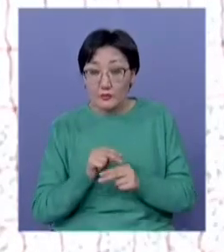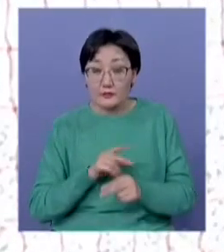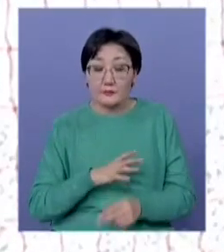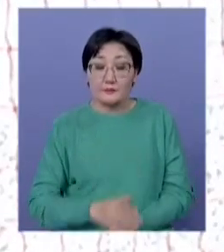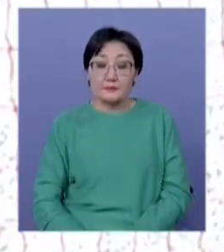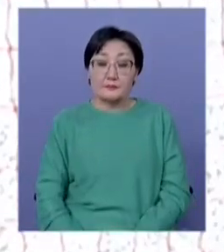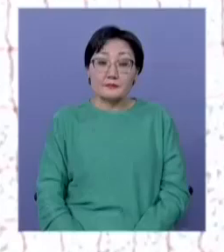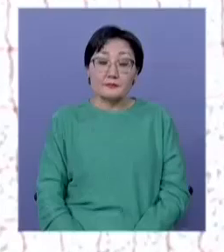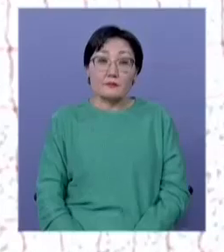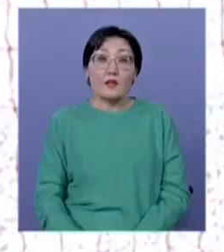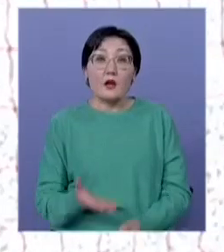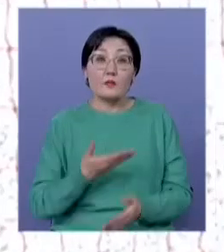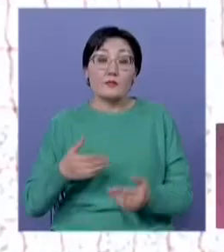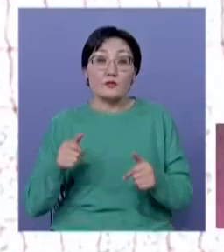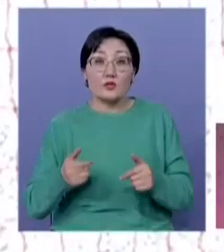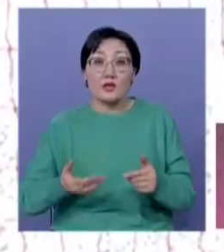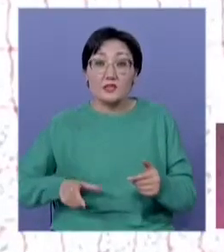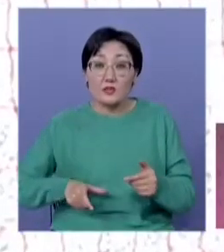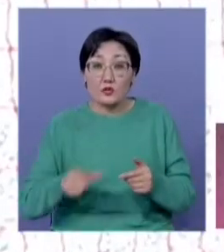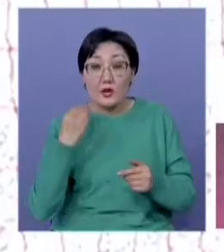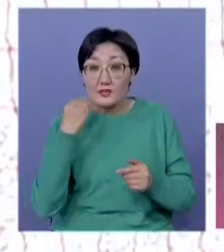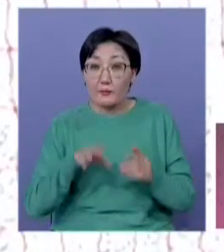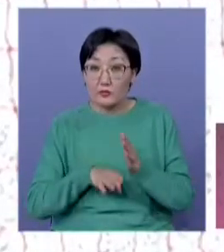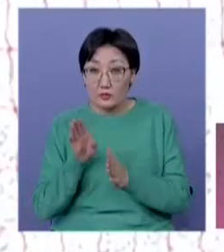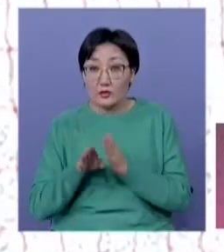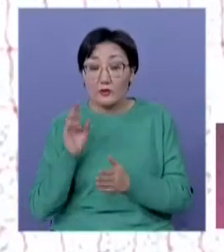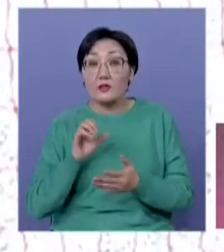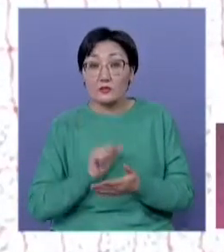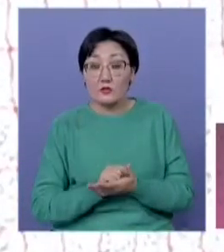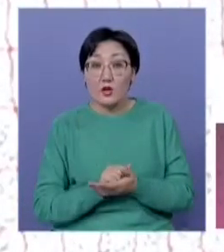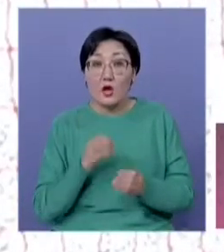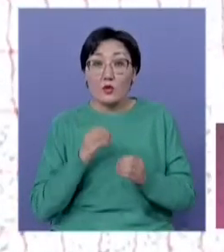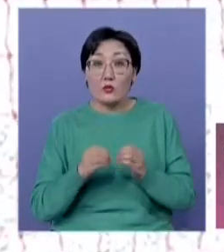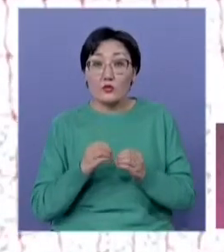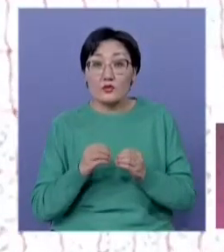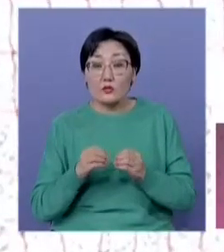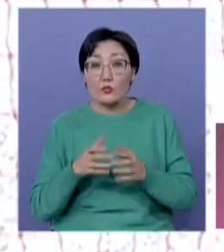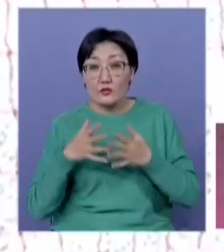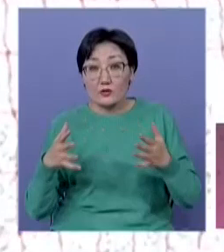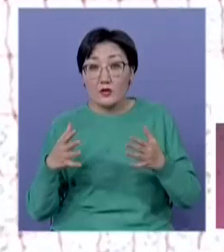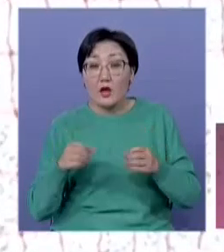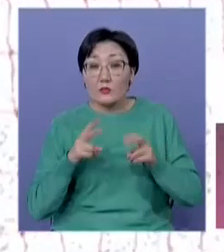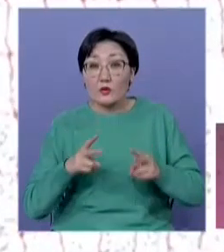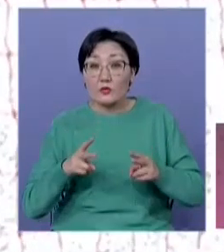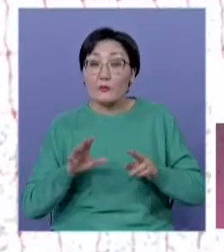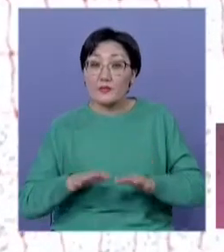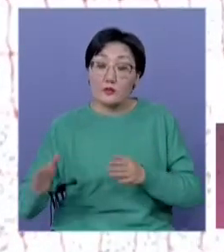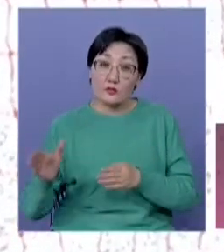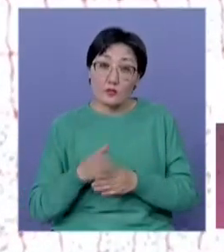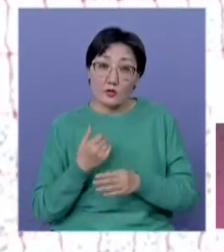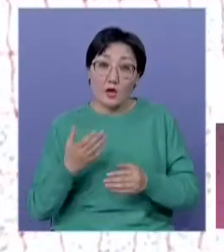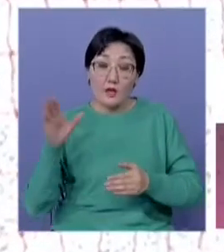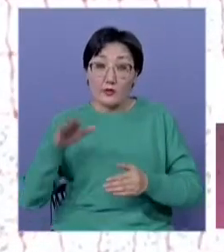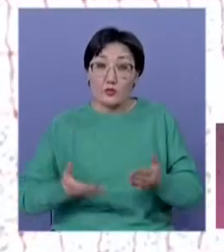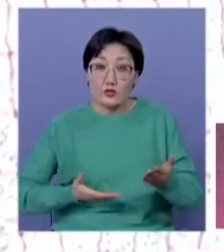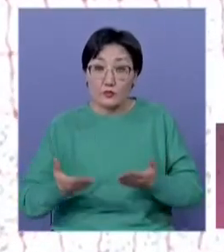занимались улучшением. Біз мұндағы трассалардың сапасын жақсартумен айналыстық. Ландшафтты өзгерттік. Қауіпті зоналарды алып тастадық. Тау шаңғы